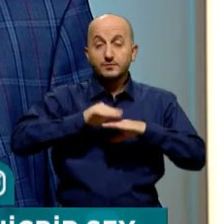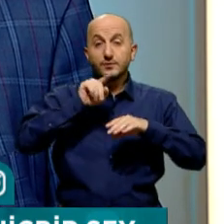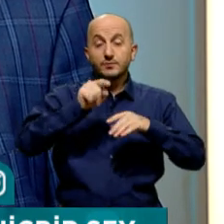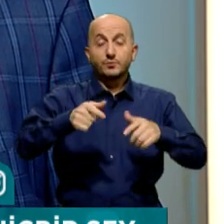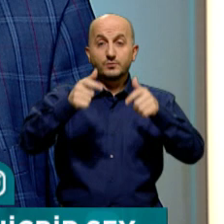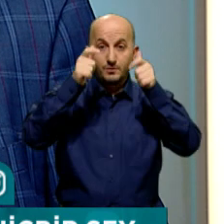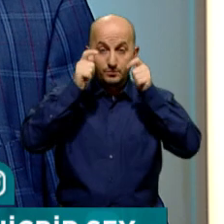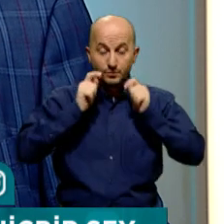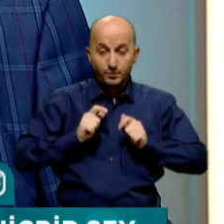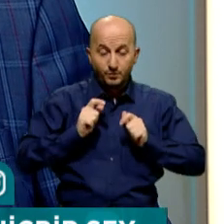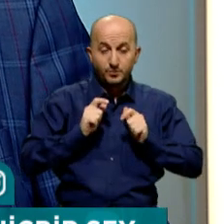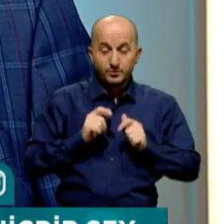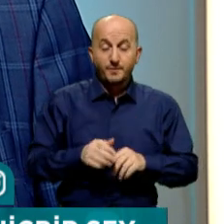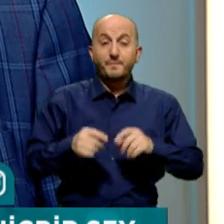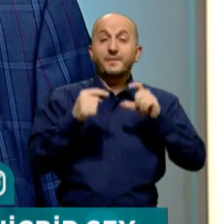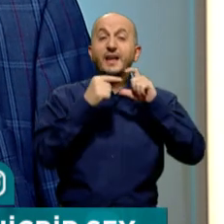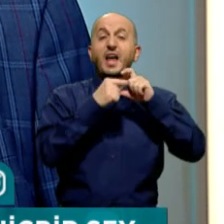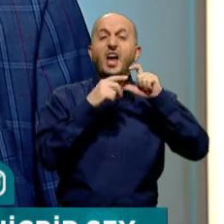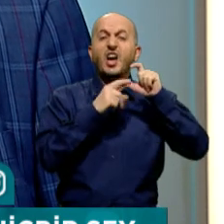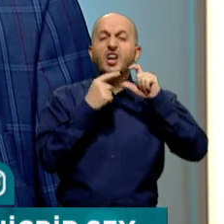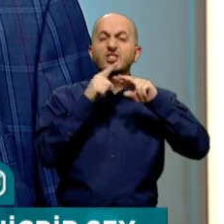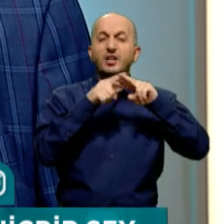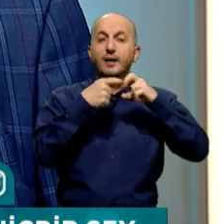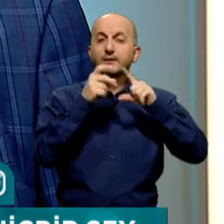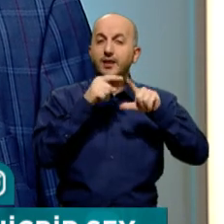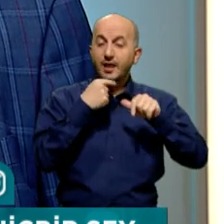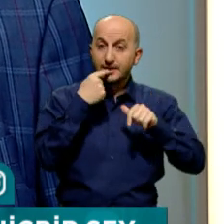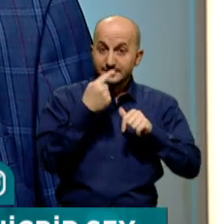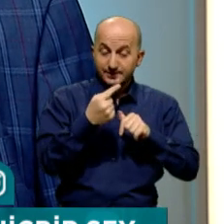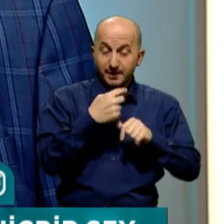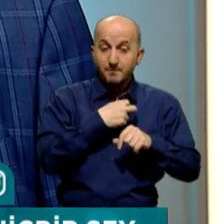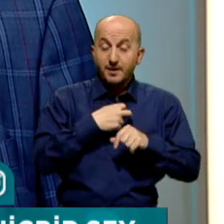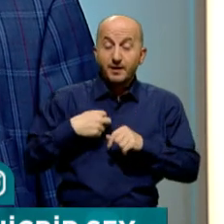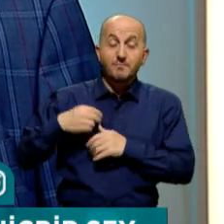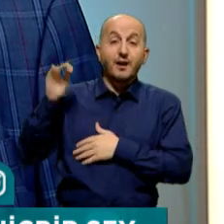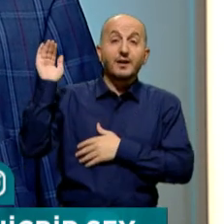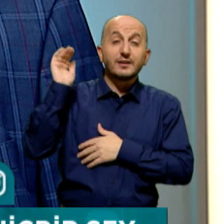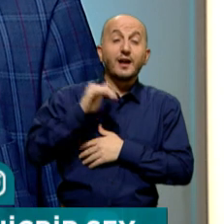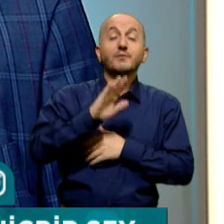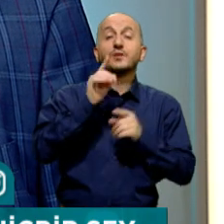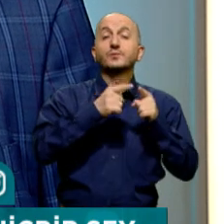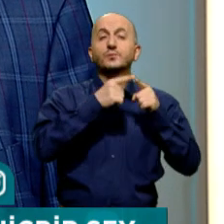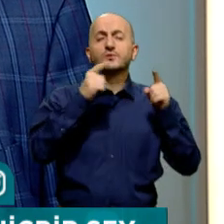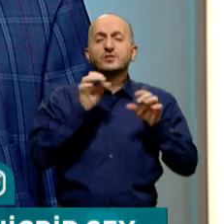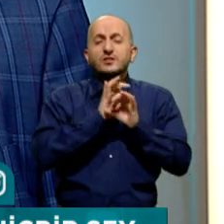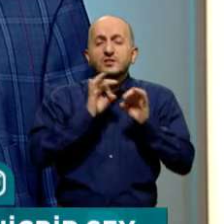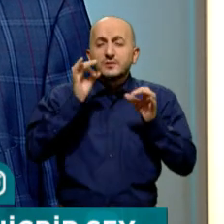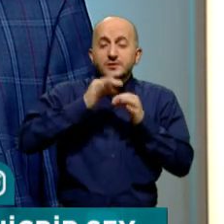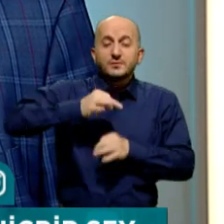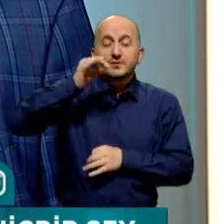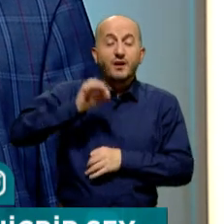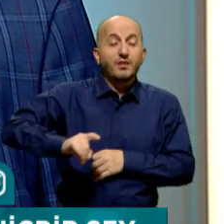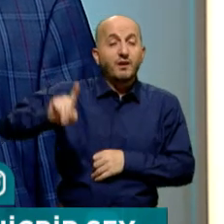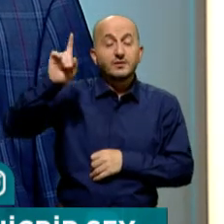sorumludur. Eşariler ise hayır, peygamber gelmediği müddetçe hiçbir kimse ne Allah'ın